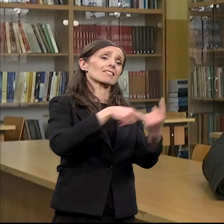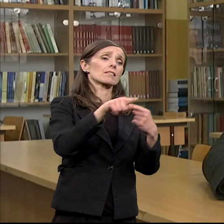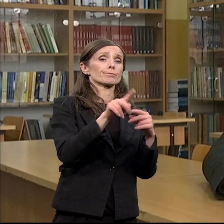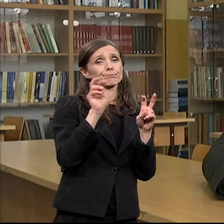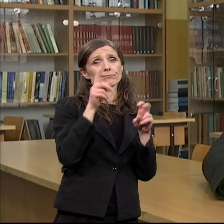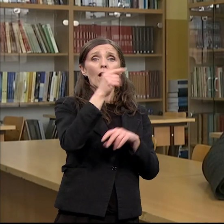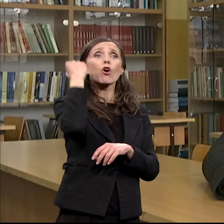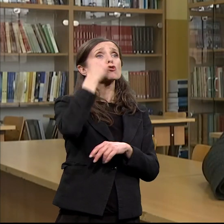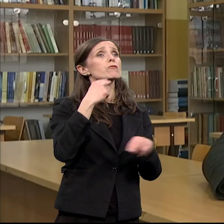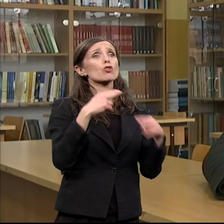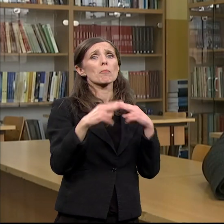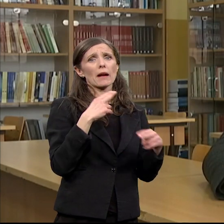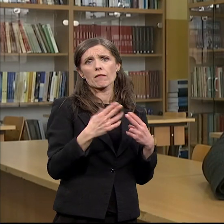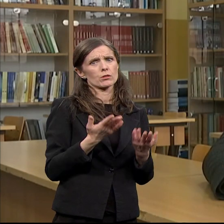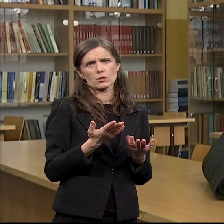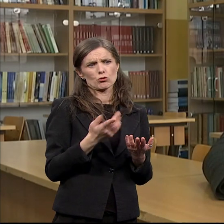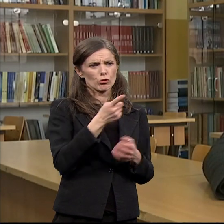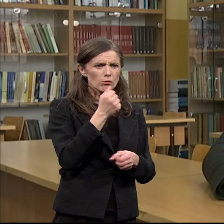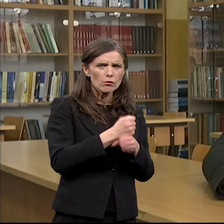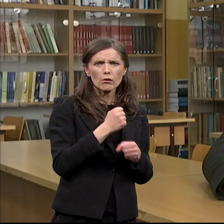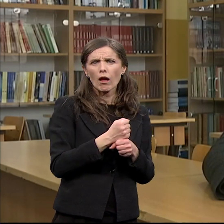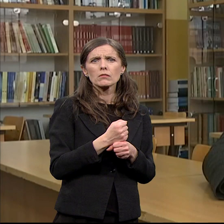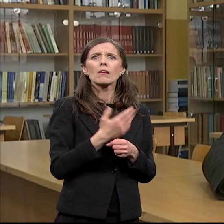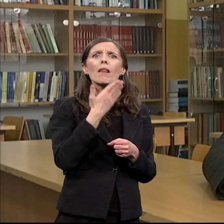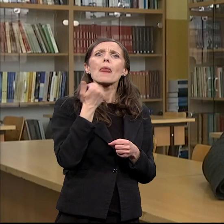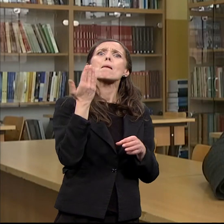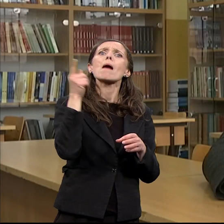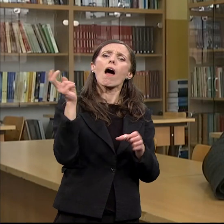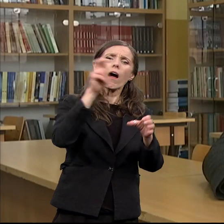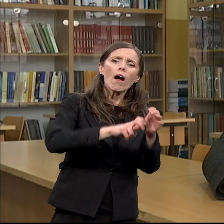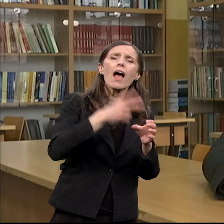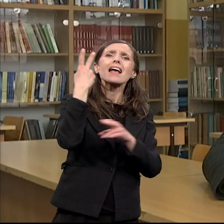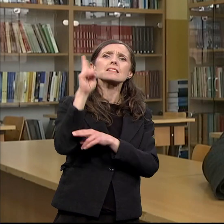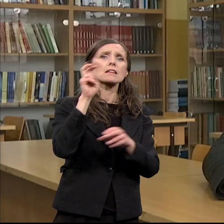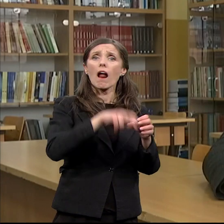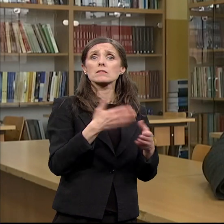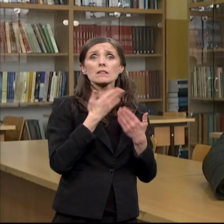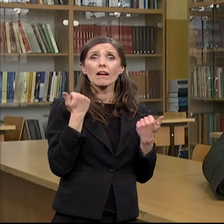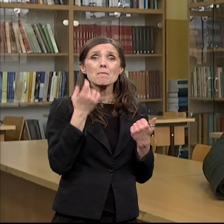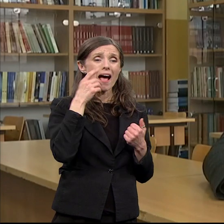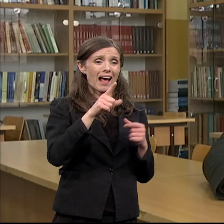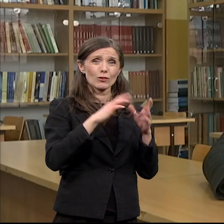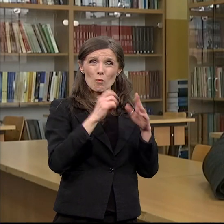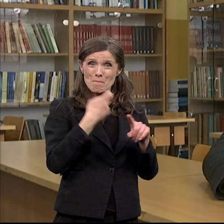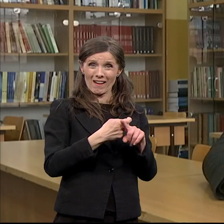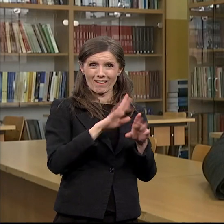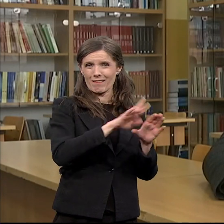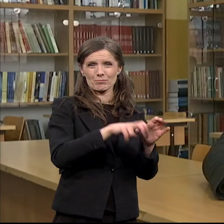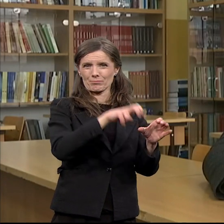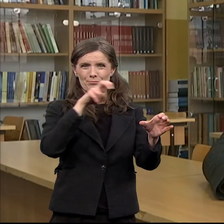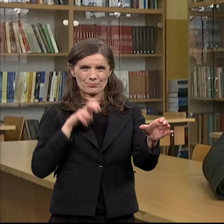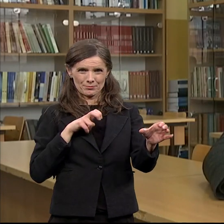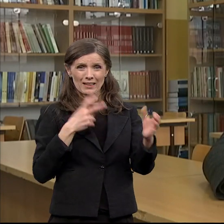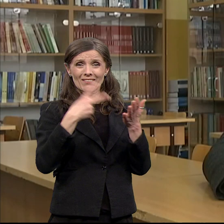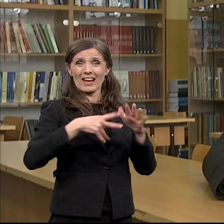pravosuđe funkcioniše, nažalost, bez predstavnika stranaca. Nakon odlaska UNMIK-a